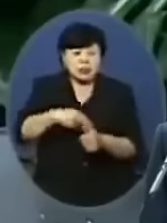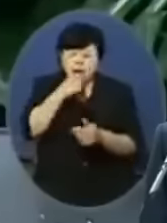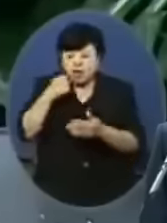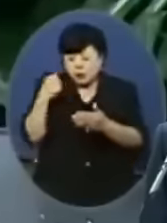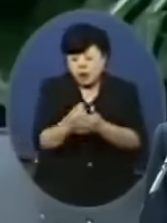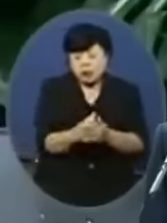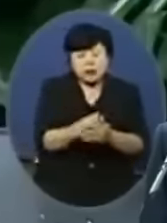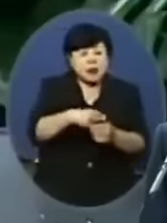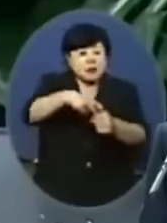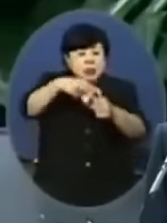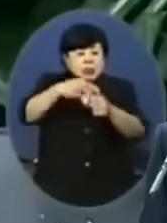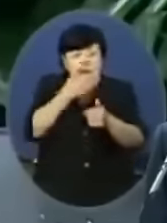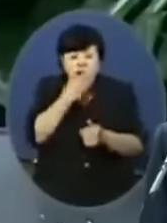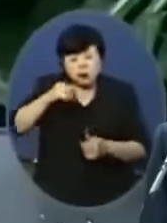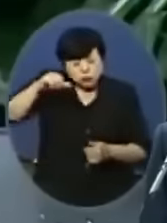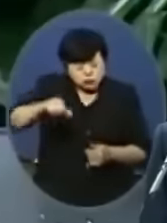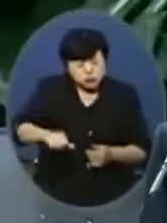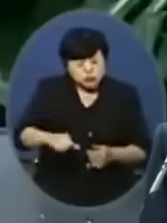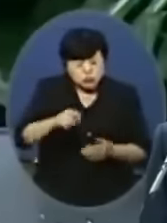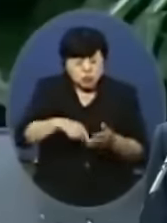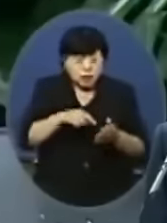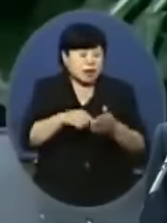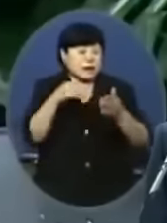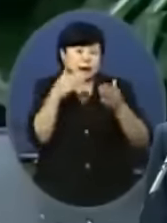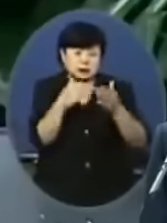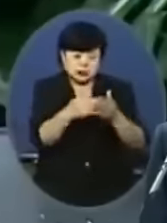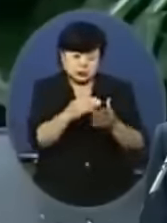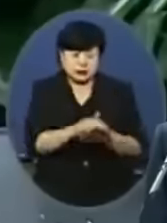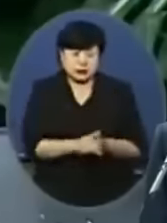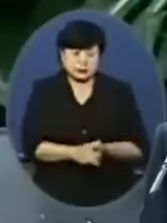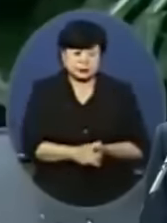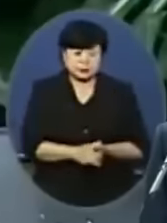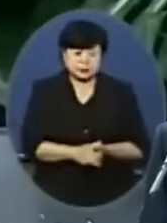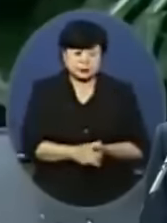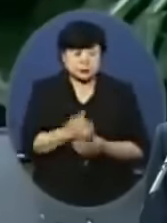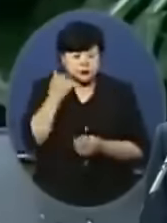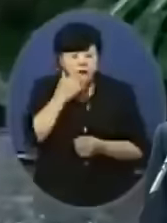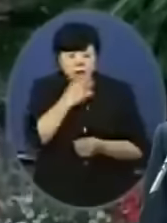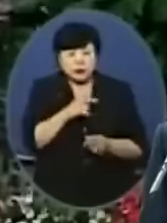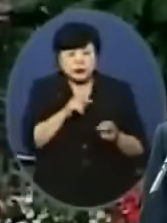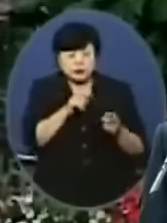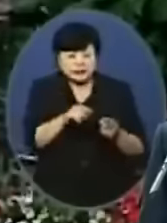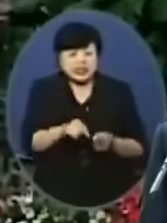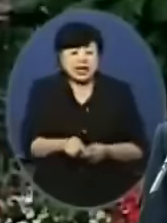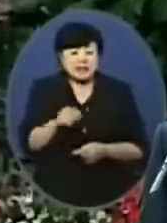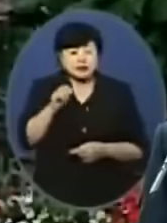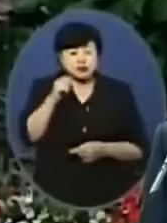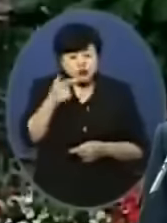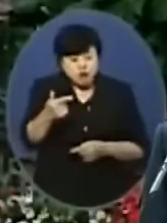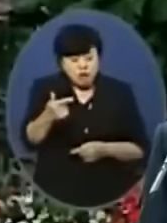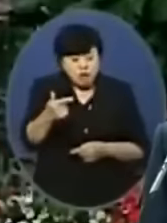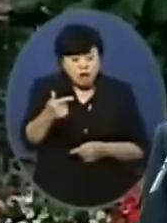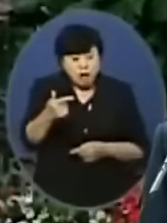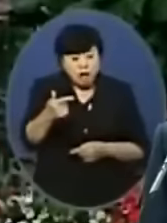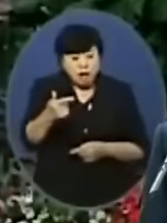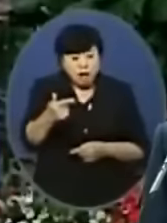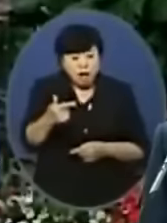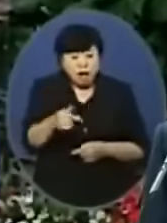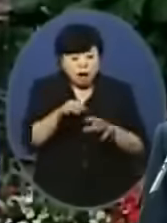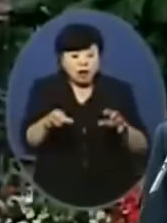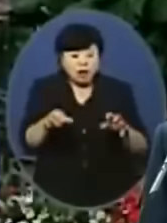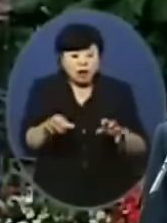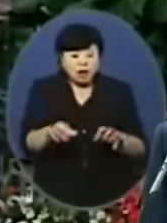박혀서 매달려서 저주를 청산하신 것입니다. 누가복음 21장 11절에 곳곳에